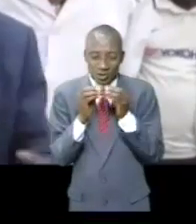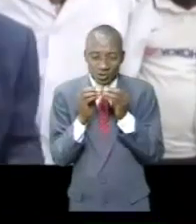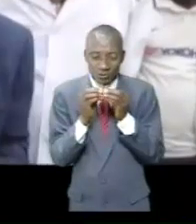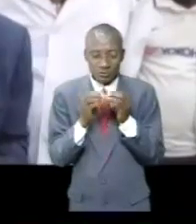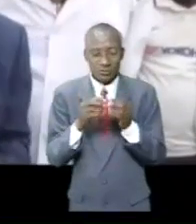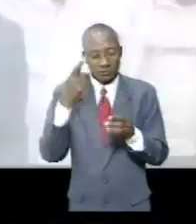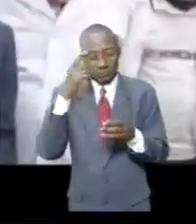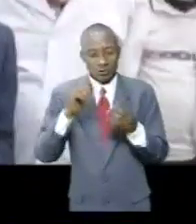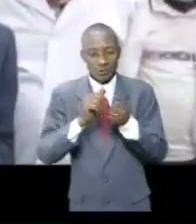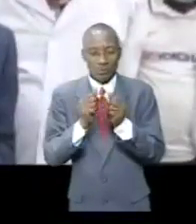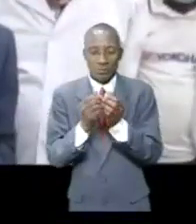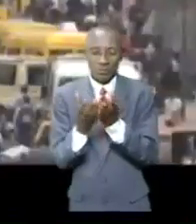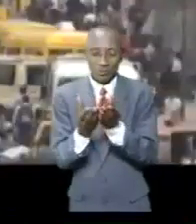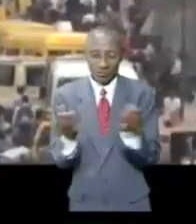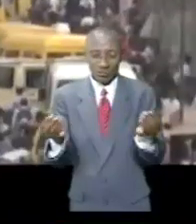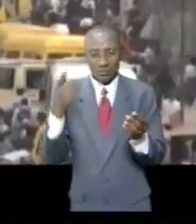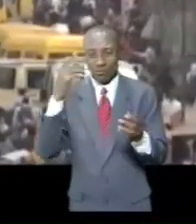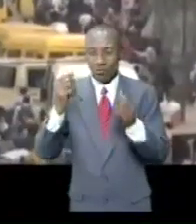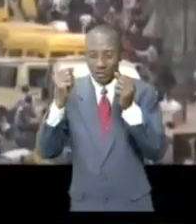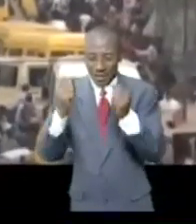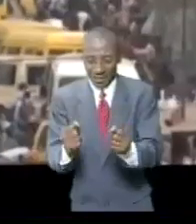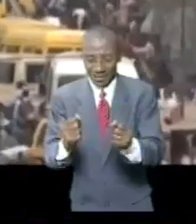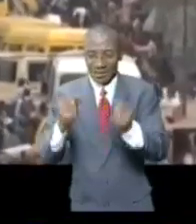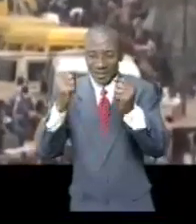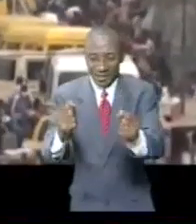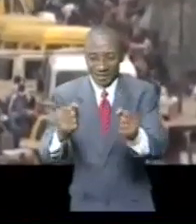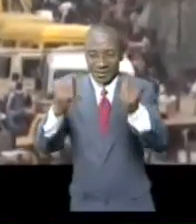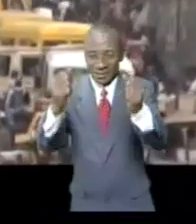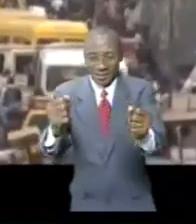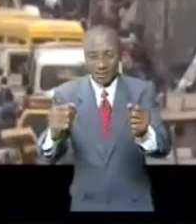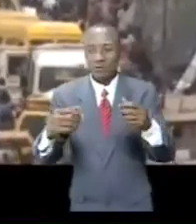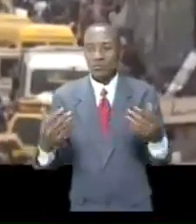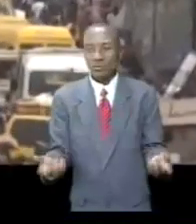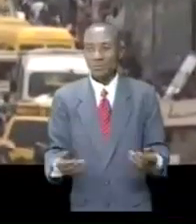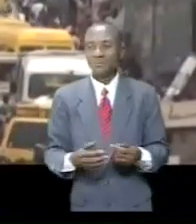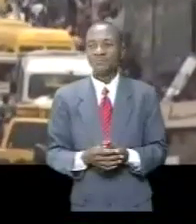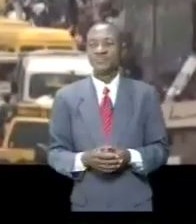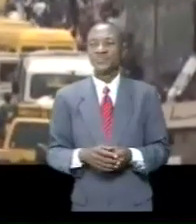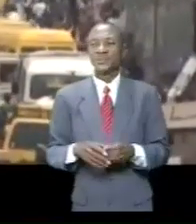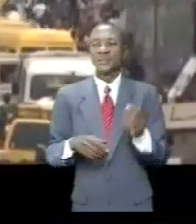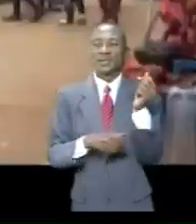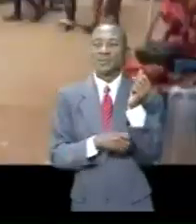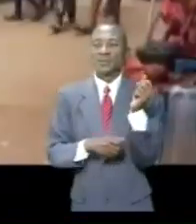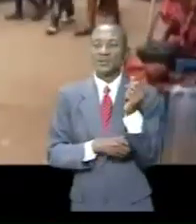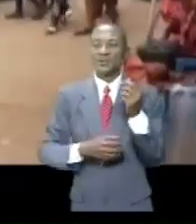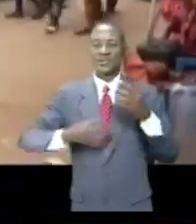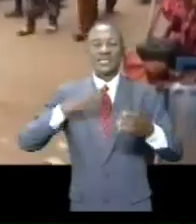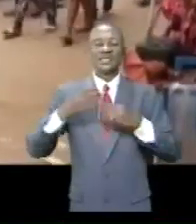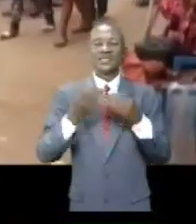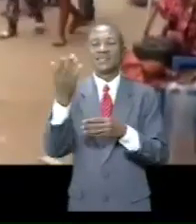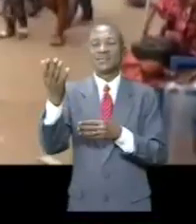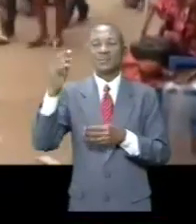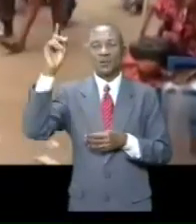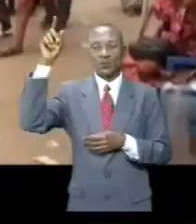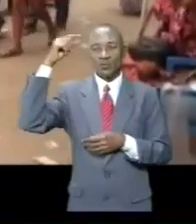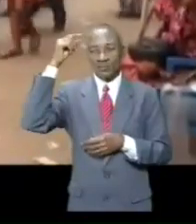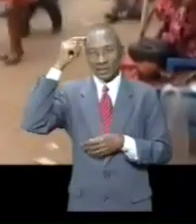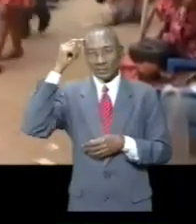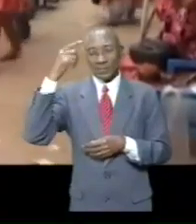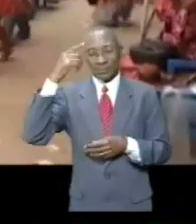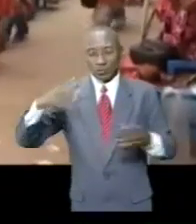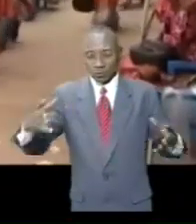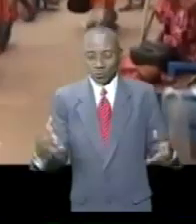ces problèmes de ces arrêts. Les usagers de cette route lancent un appel au gouvernement pour d'autres